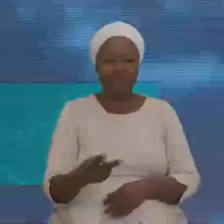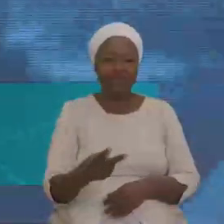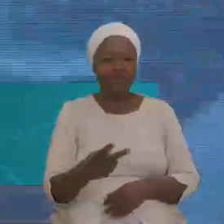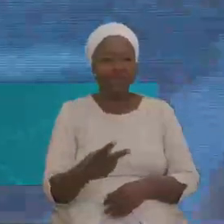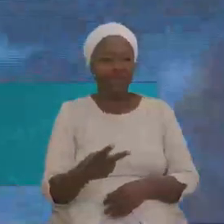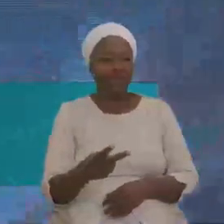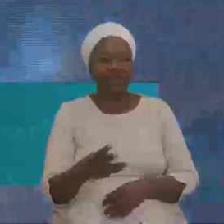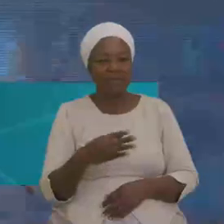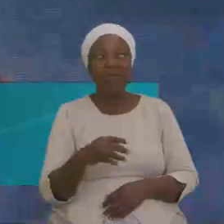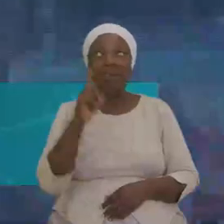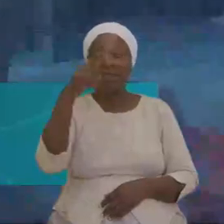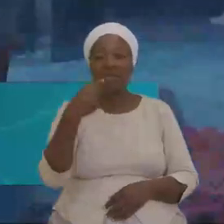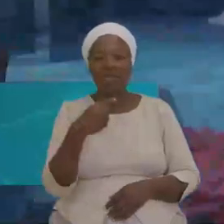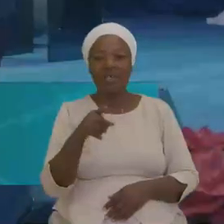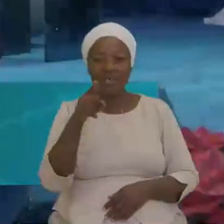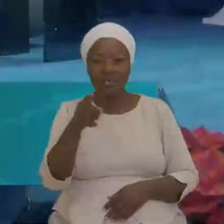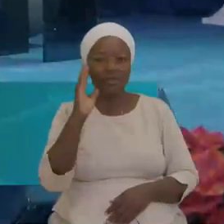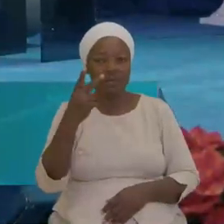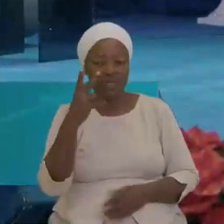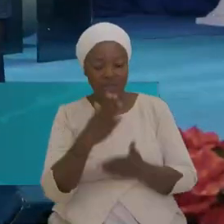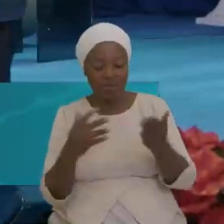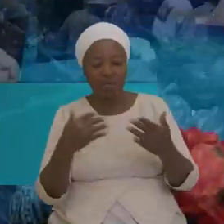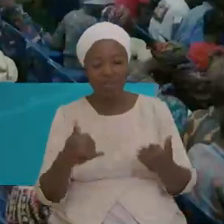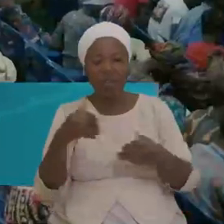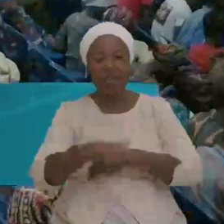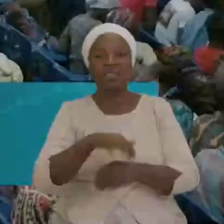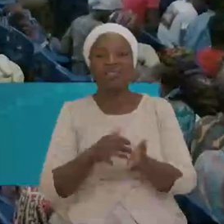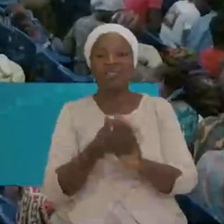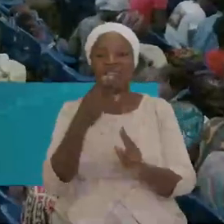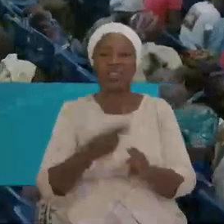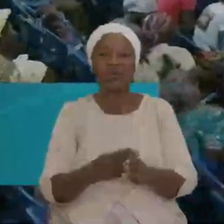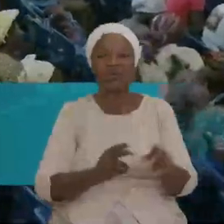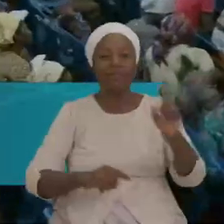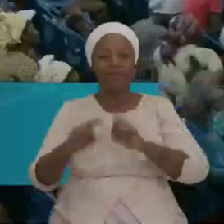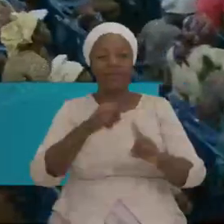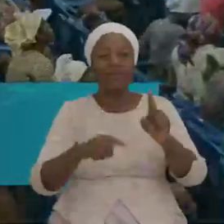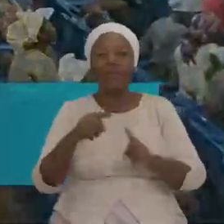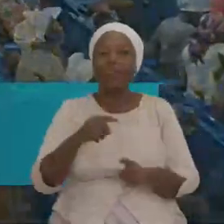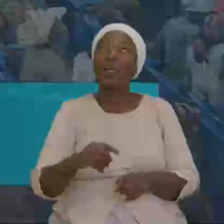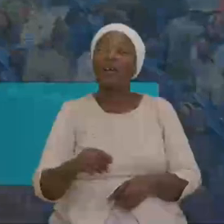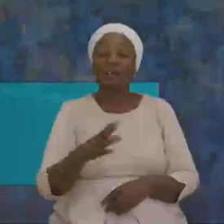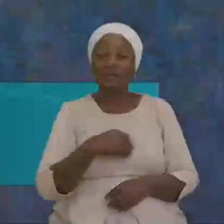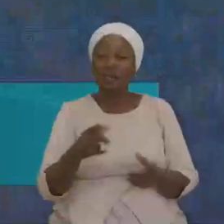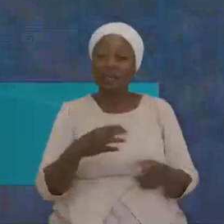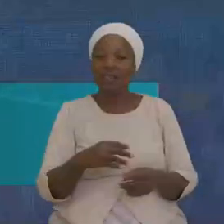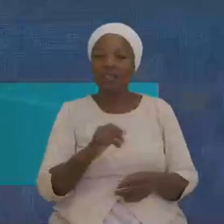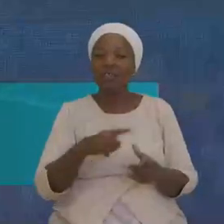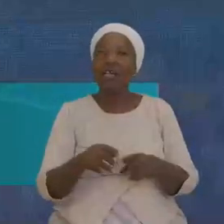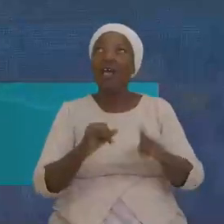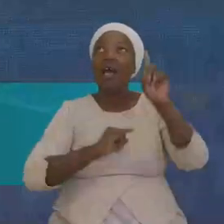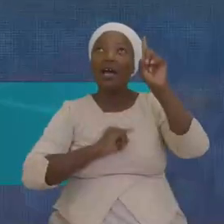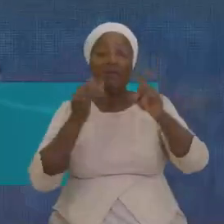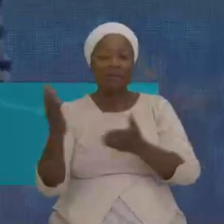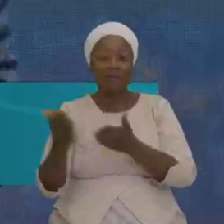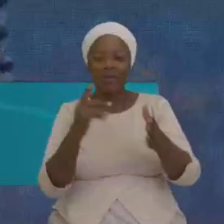regarde. Tu verras quelque chose ce soir. Moi, je lui donnerai la